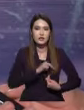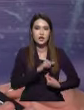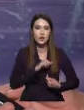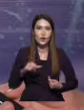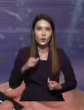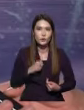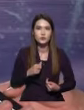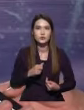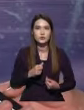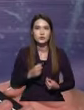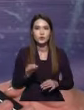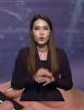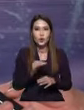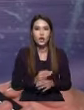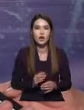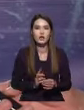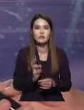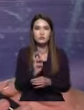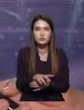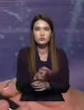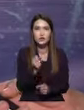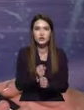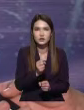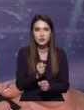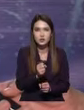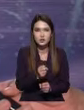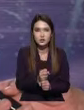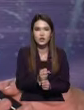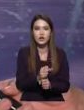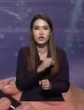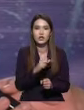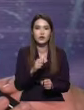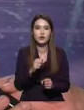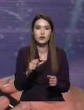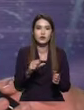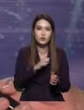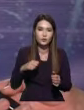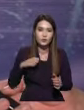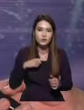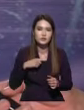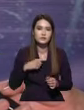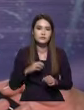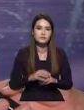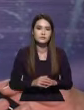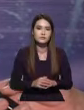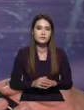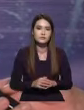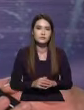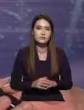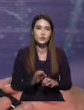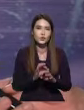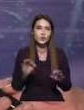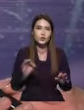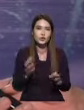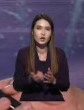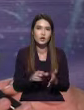сөндіруші, жағы мектеп жұмысшылары соларды келіп өздерінің жағы үздік салық